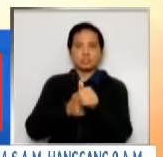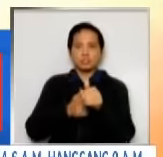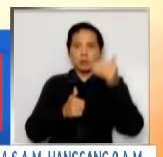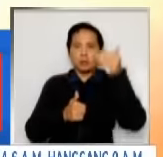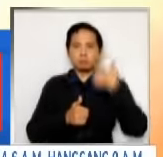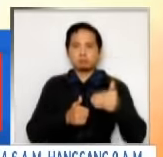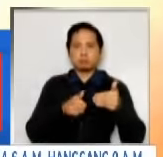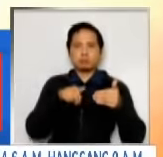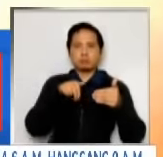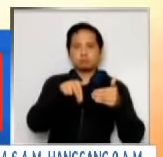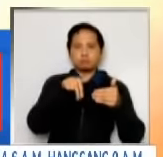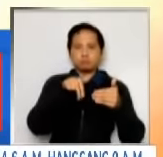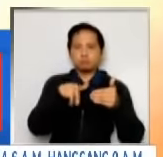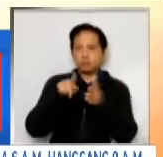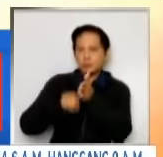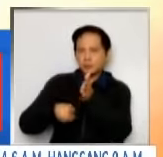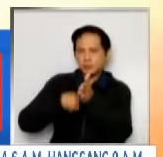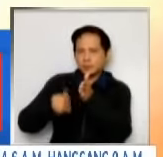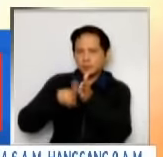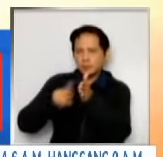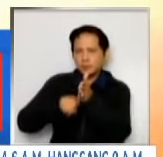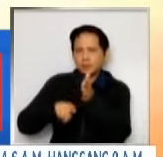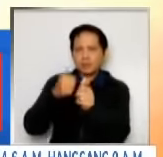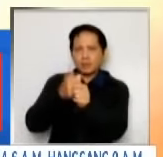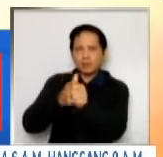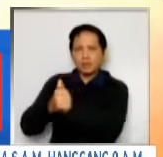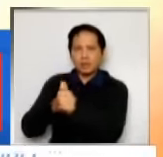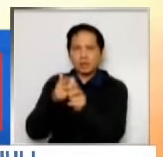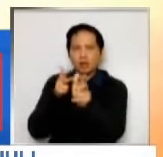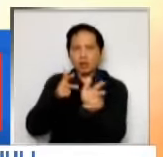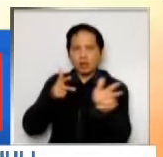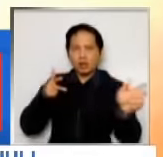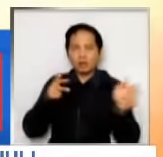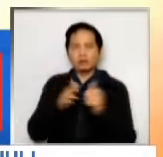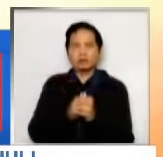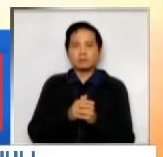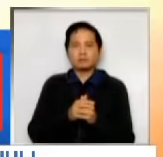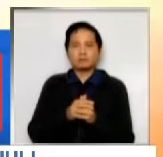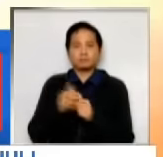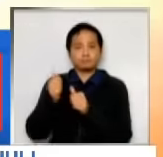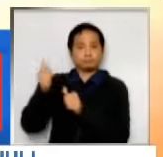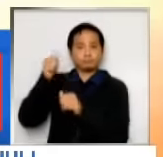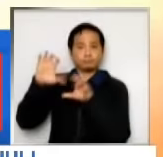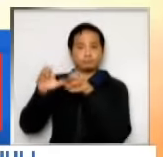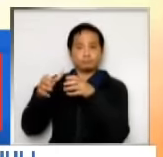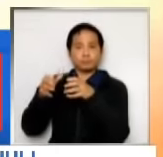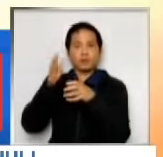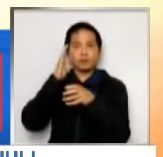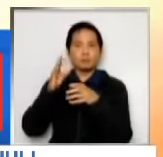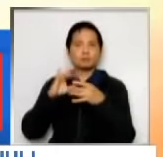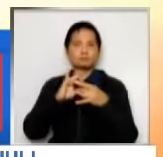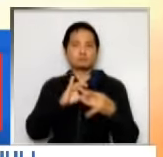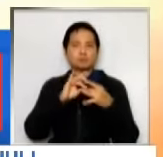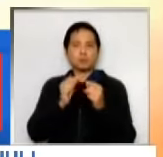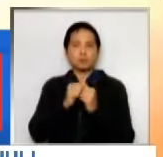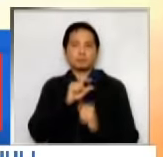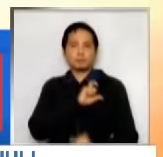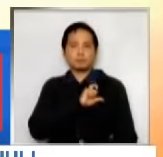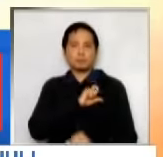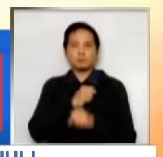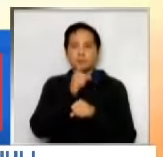ay nakikipag-coordinate po patuloy sa ating PNP upang mabigyan ng prioridad ang mga PUVs na may sakay na apor.